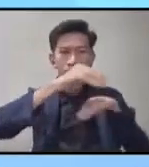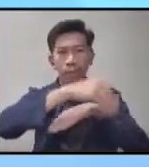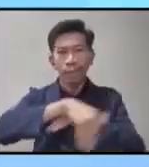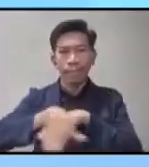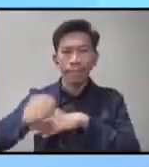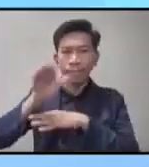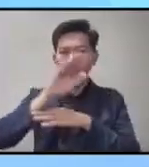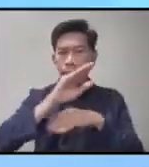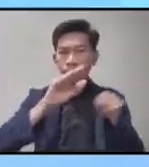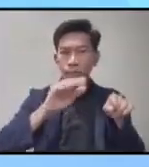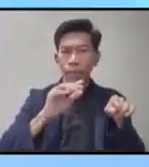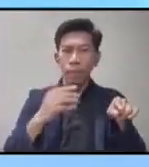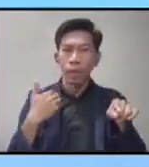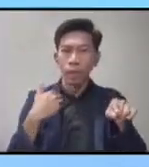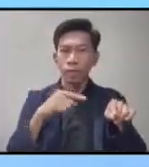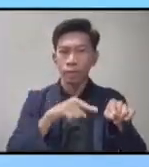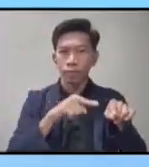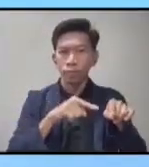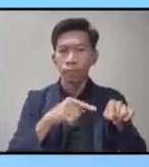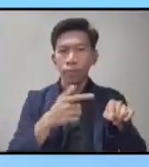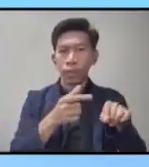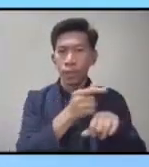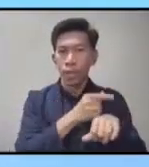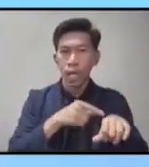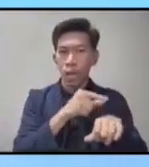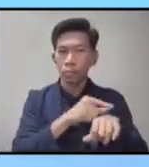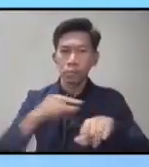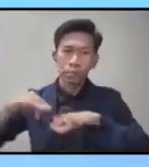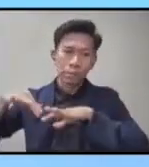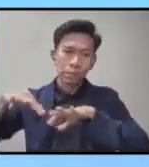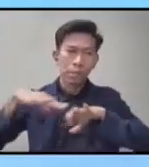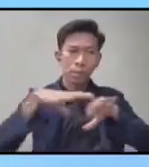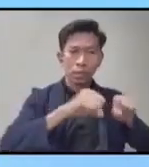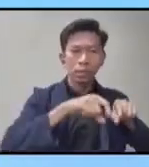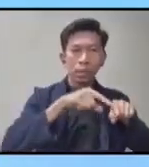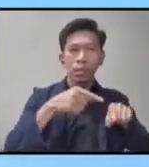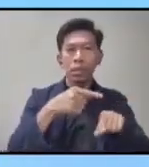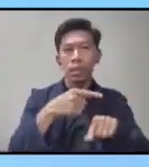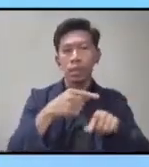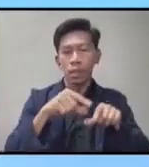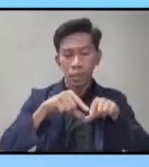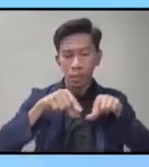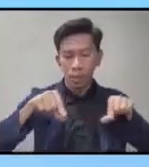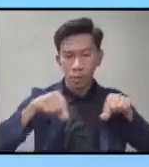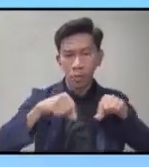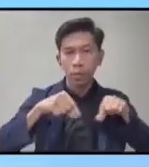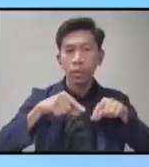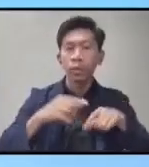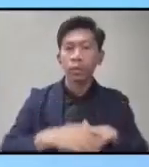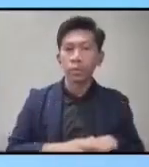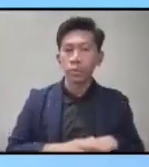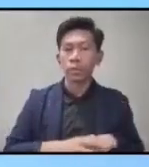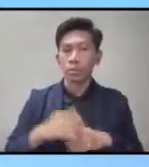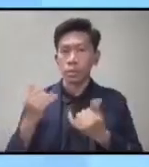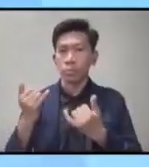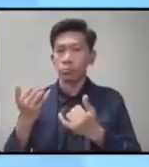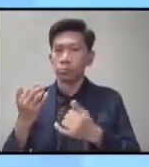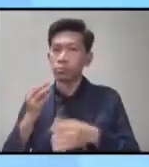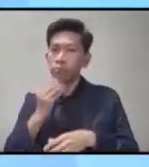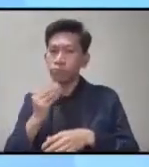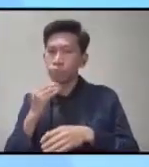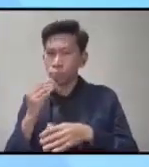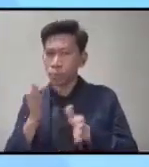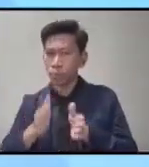ground invasion sa Gaza. Ayon sa mga otoridad, puspusan na itong pinaghahandaan ng Israel. Nasa